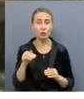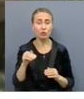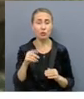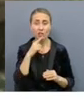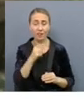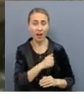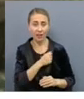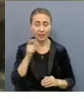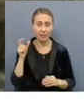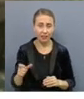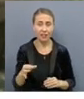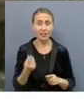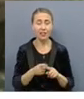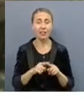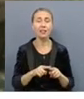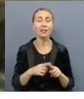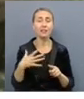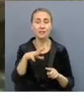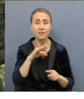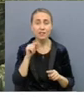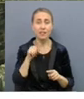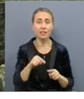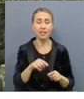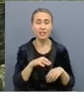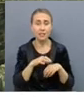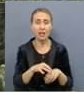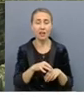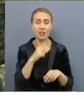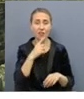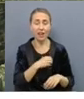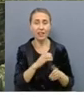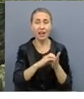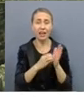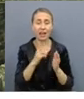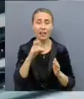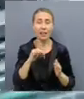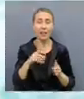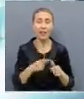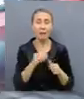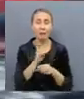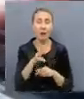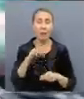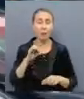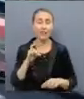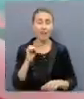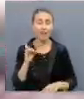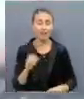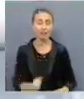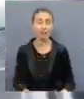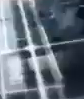200 из них – курсанты военной кафедры. Более того, здесь действует военный класс имени Мухтара Алтынбаева.